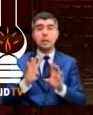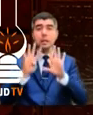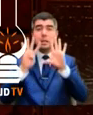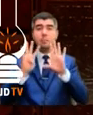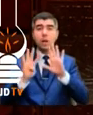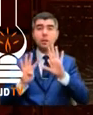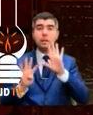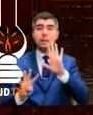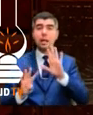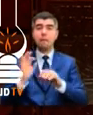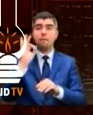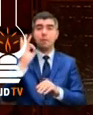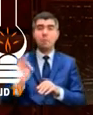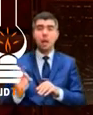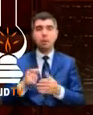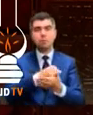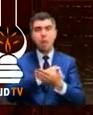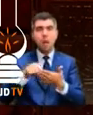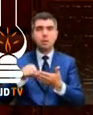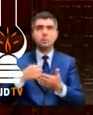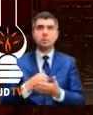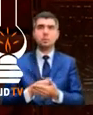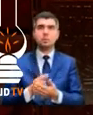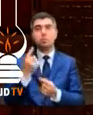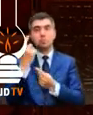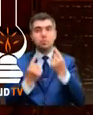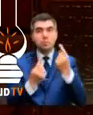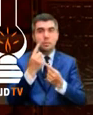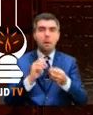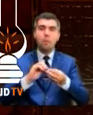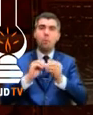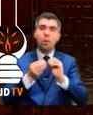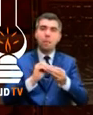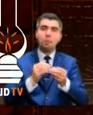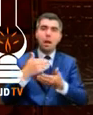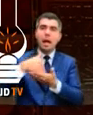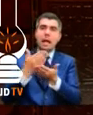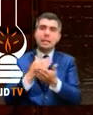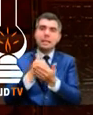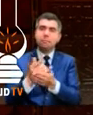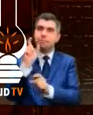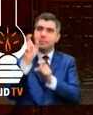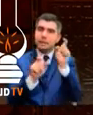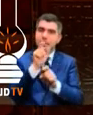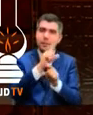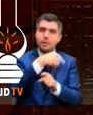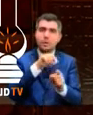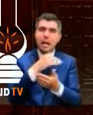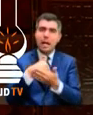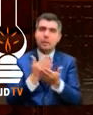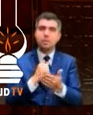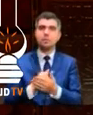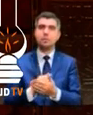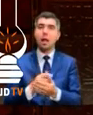98% ديال الزاج كلشي شد فلوسه كاين غير الناس اللي عندهم مشاكل في الوراثه مالقيناش ل نعطيو لهم دازين ولا مالقينا